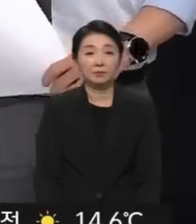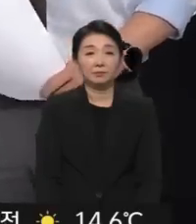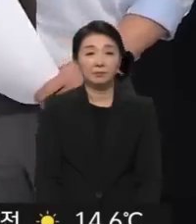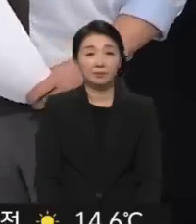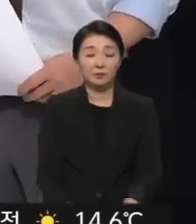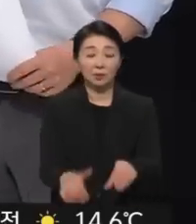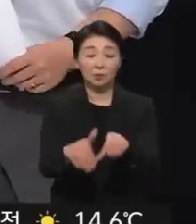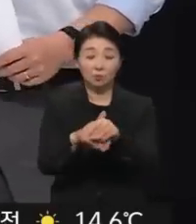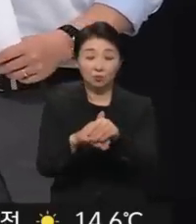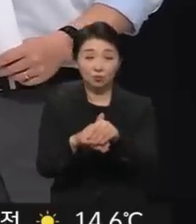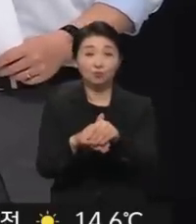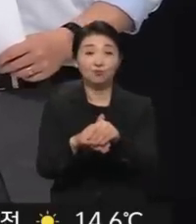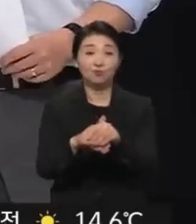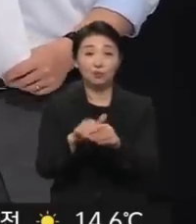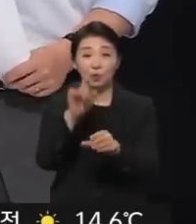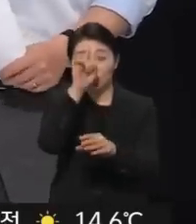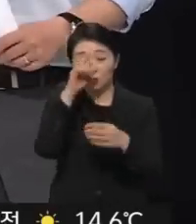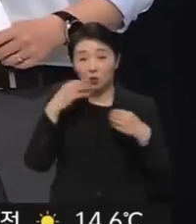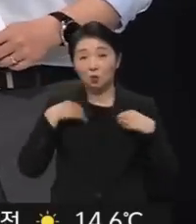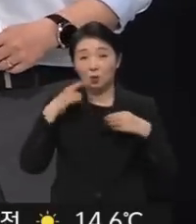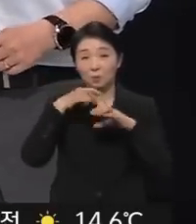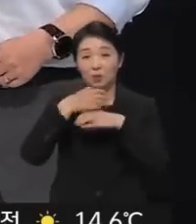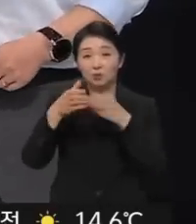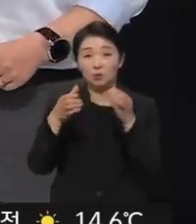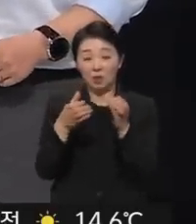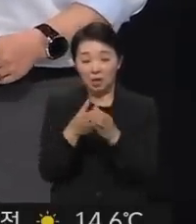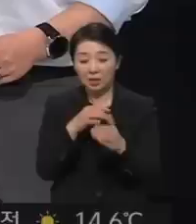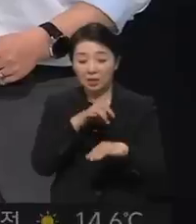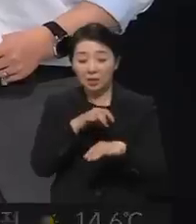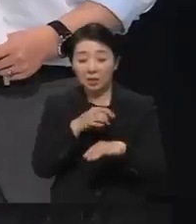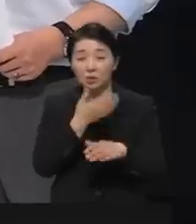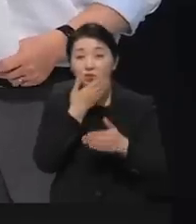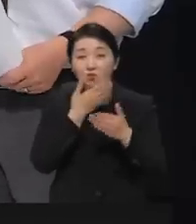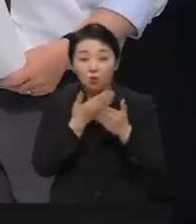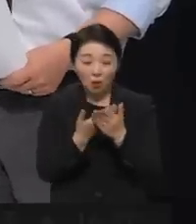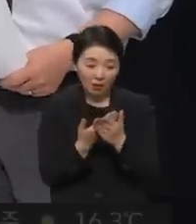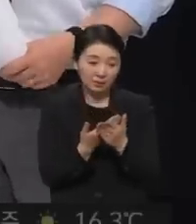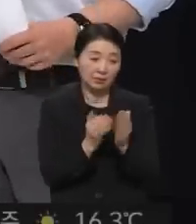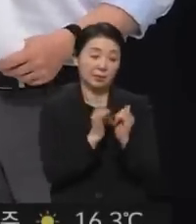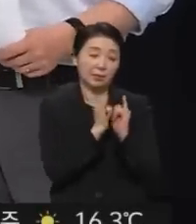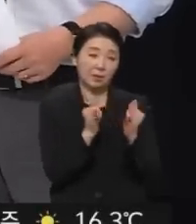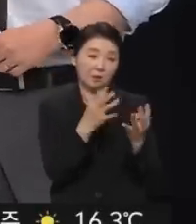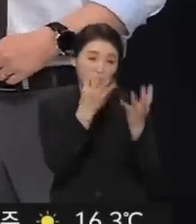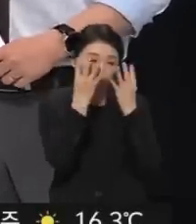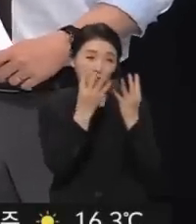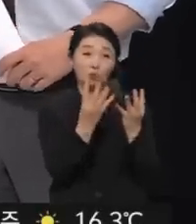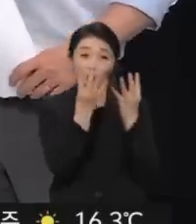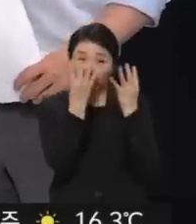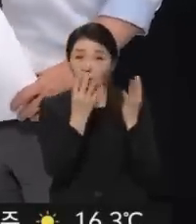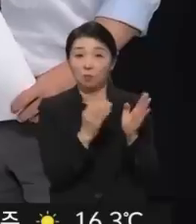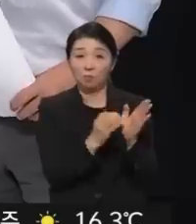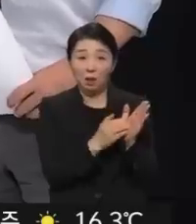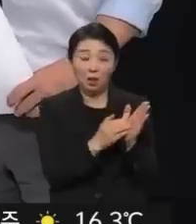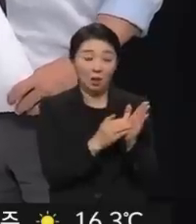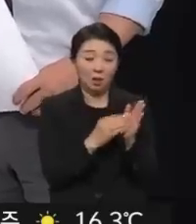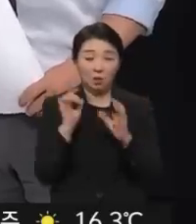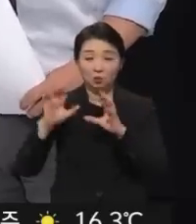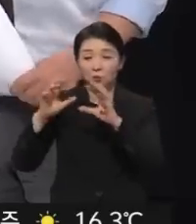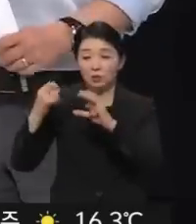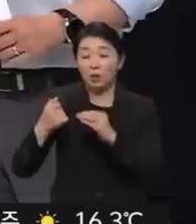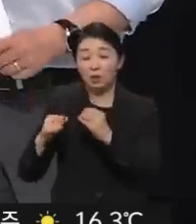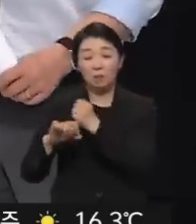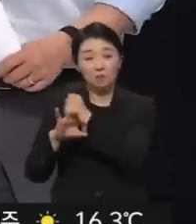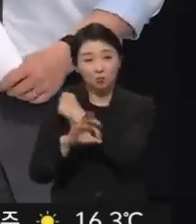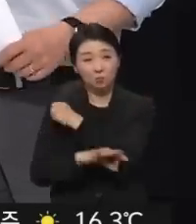문재인 정부와 민주당 이재명 대표의 핵심 인사들이 줄줄이 구속됐죠. 국민의힘에선 적폐청산,